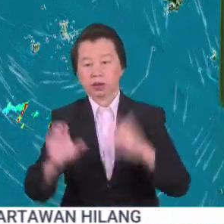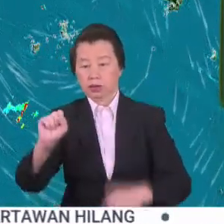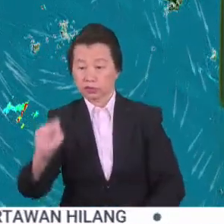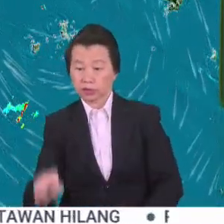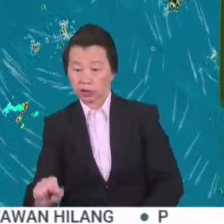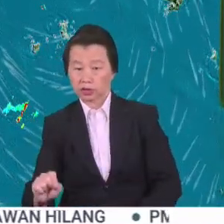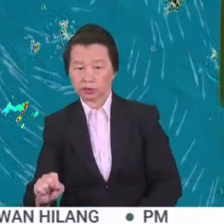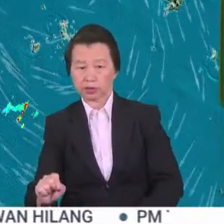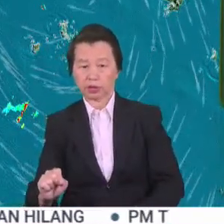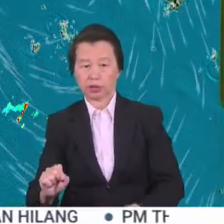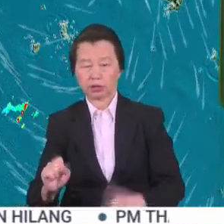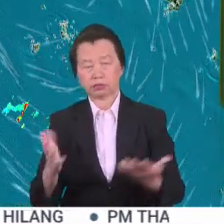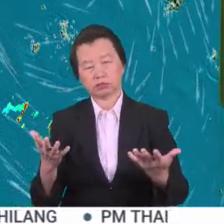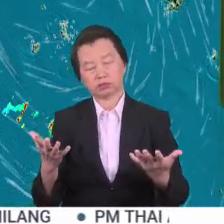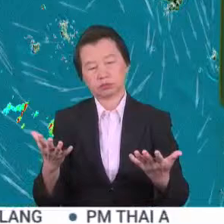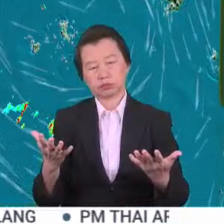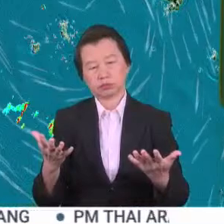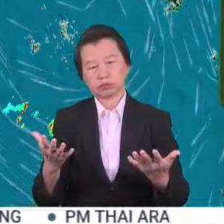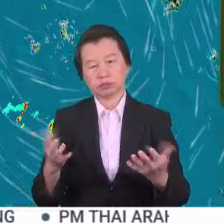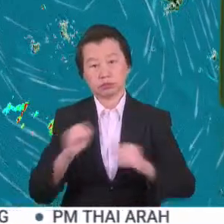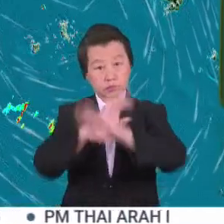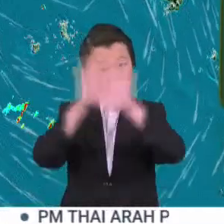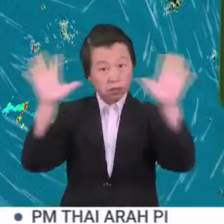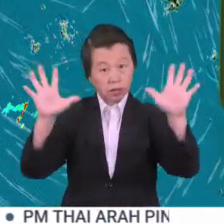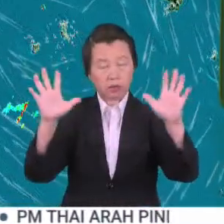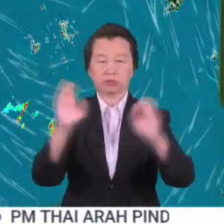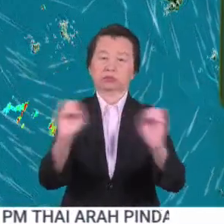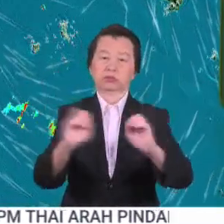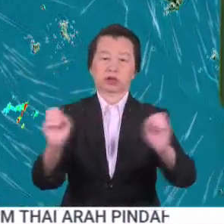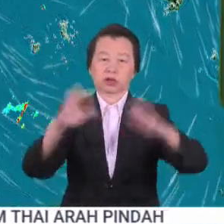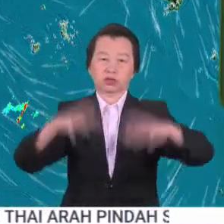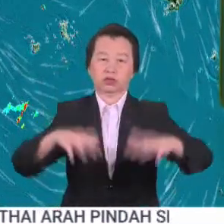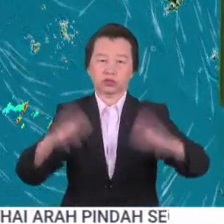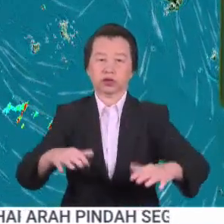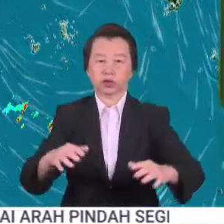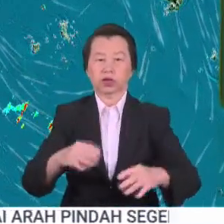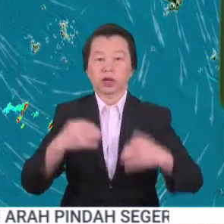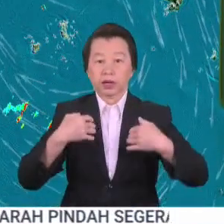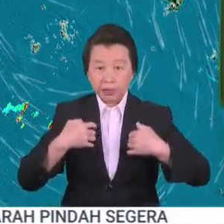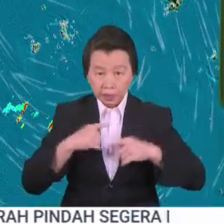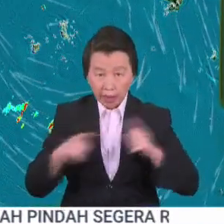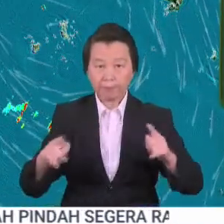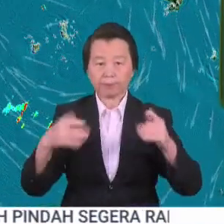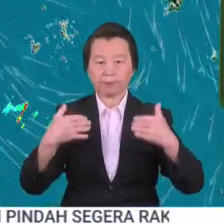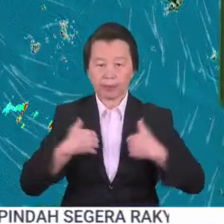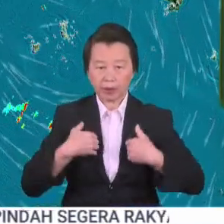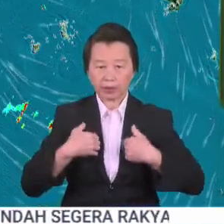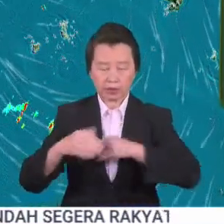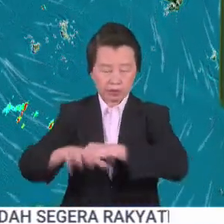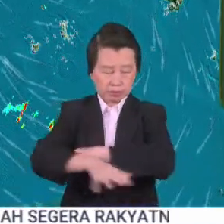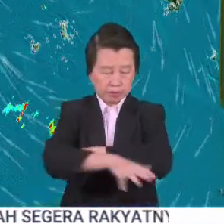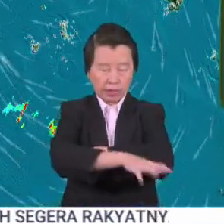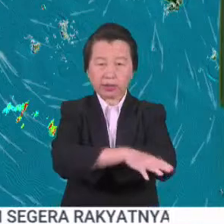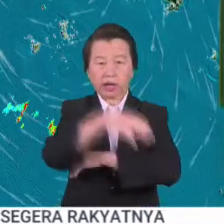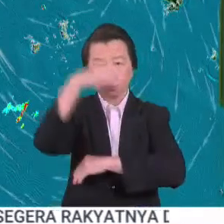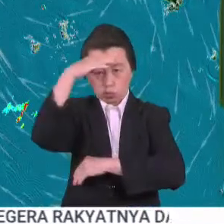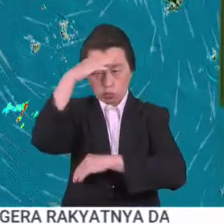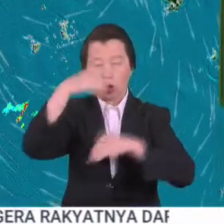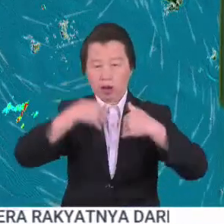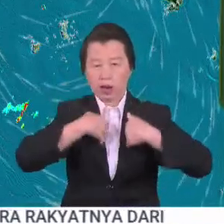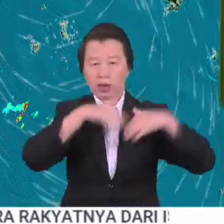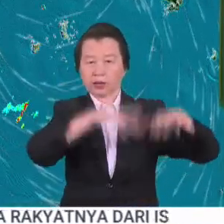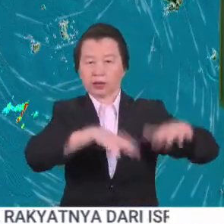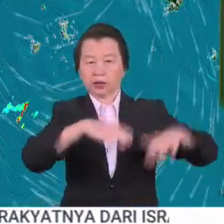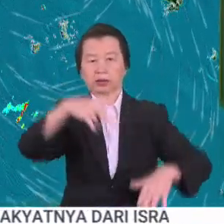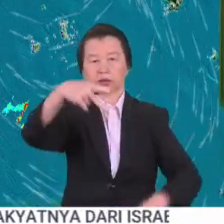bat maskini dalam keadaan cerah tiada hujan yang berlaku kecuali di bahagian pesisir pantai di Negeri Johor iaitu di